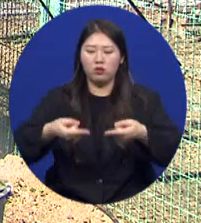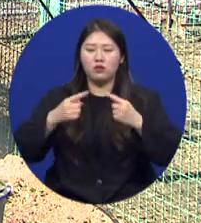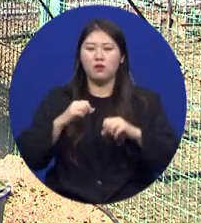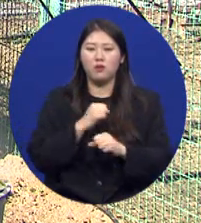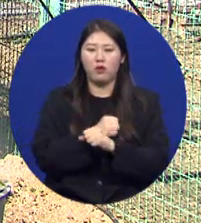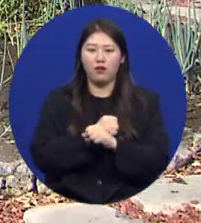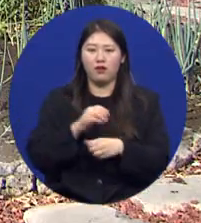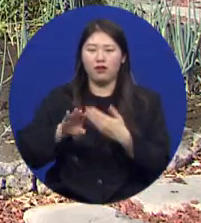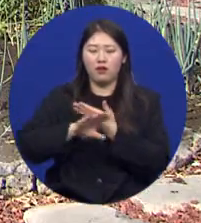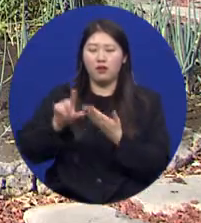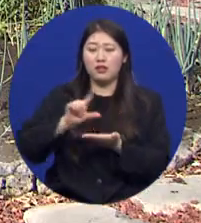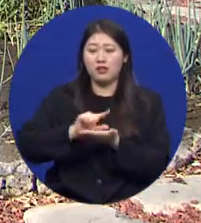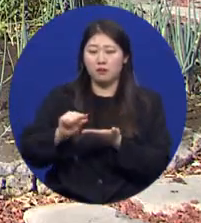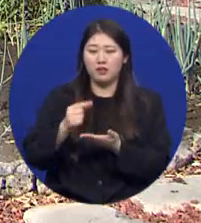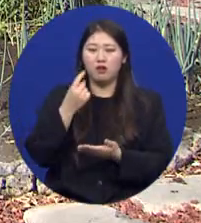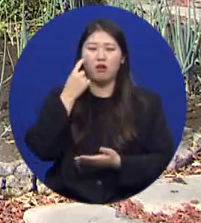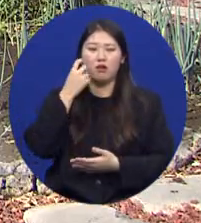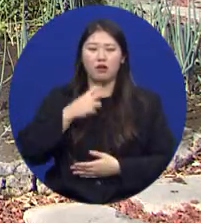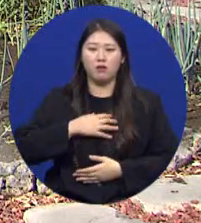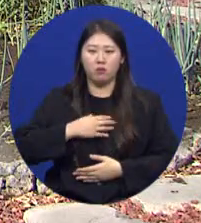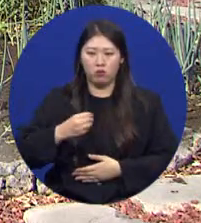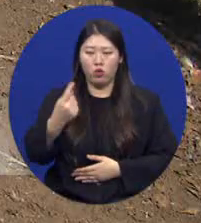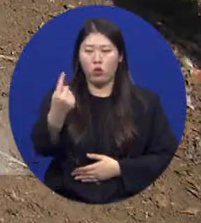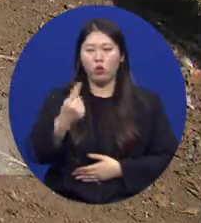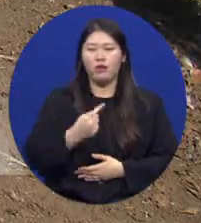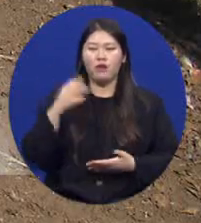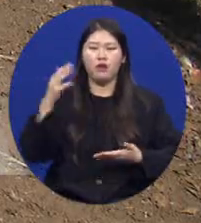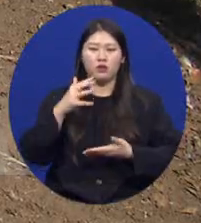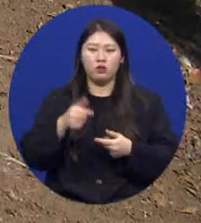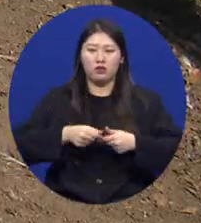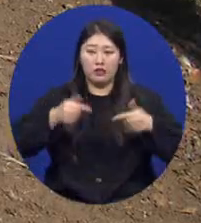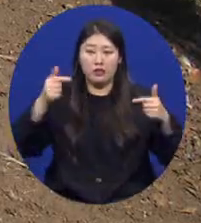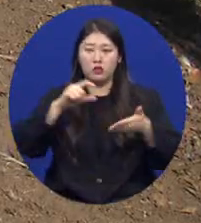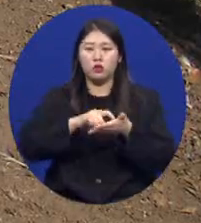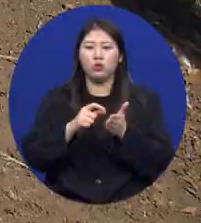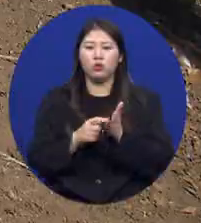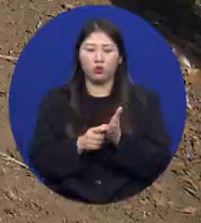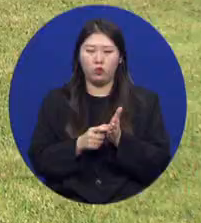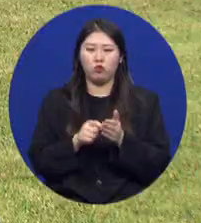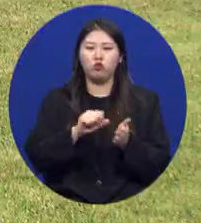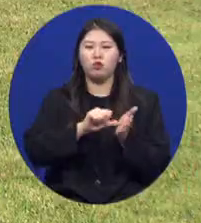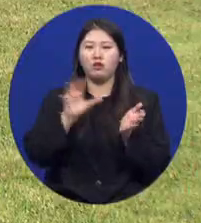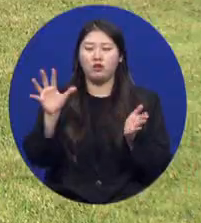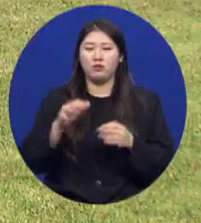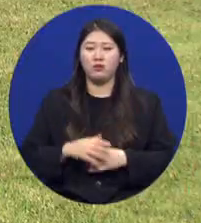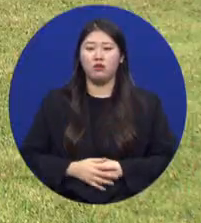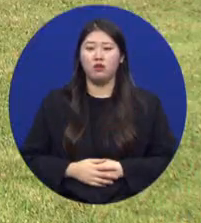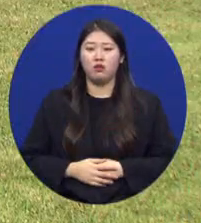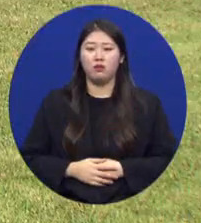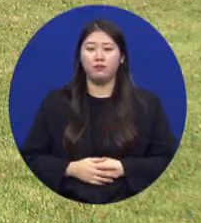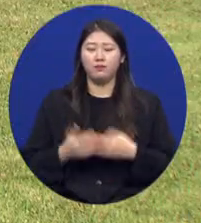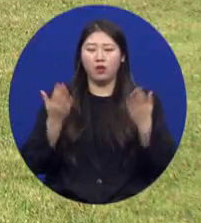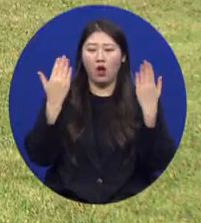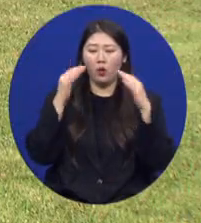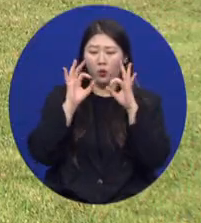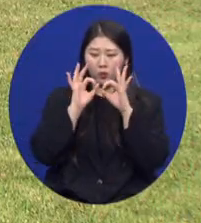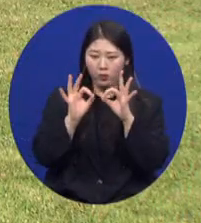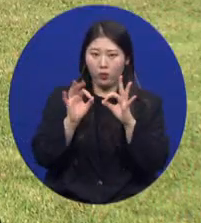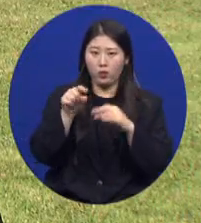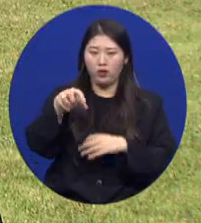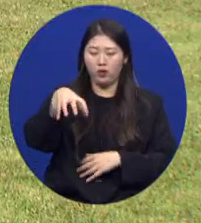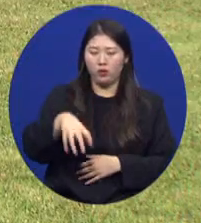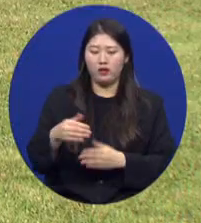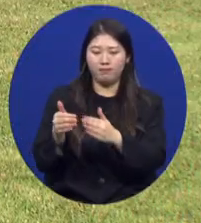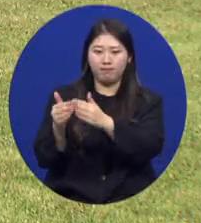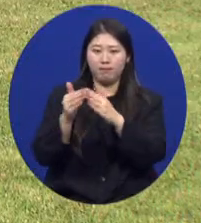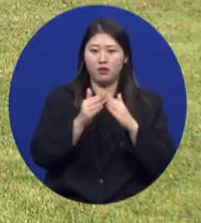다른 지방에서 일부러 찾아오는 학생들이 생길 정도로 입소문을 타게 됐습니다. 아무래도 학교를 좀 보고 이 지역으로